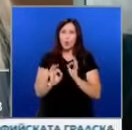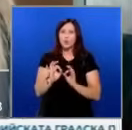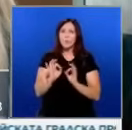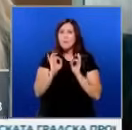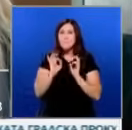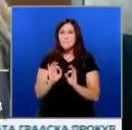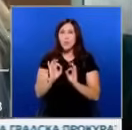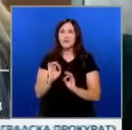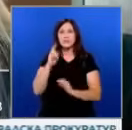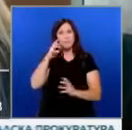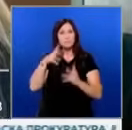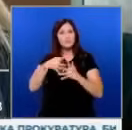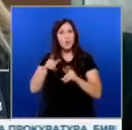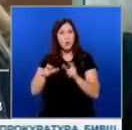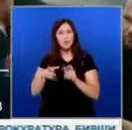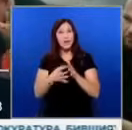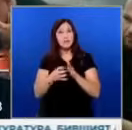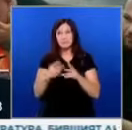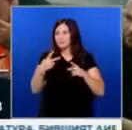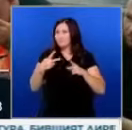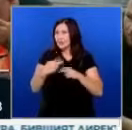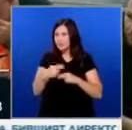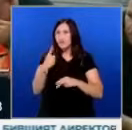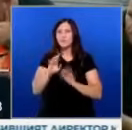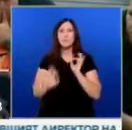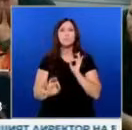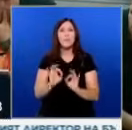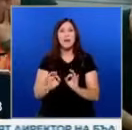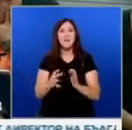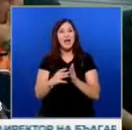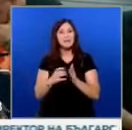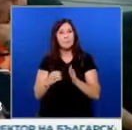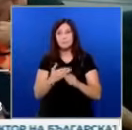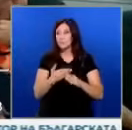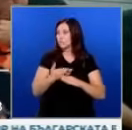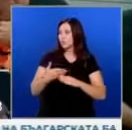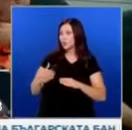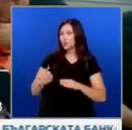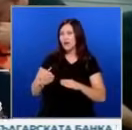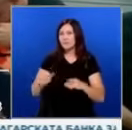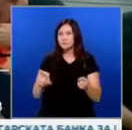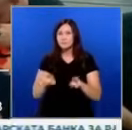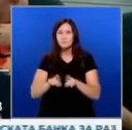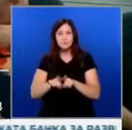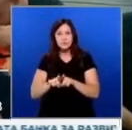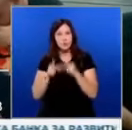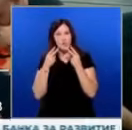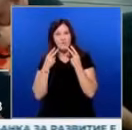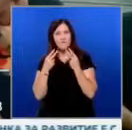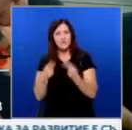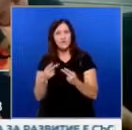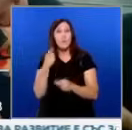за психолозите записа прекъсва и в един момент записа продължава, като